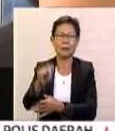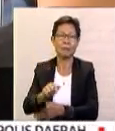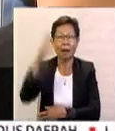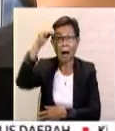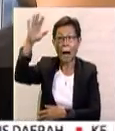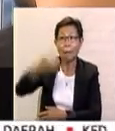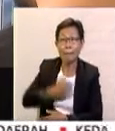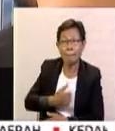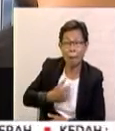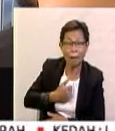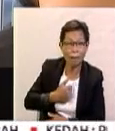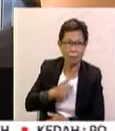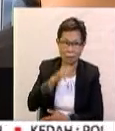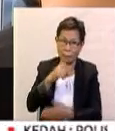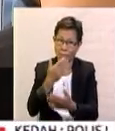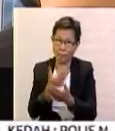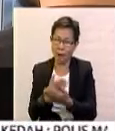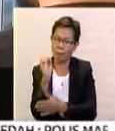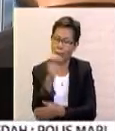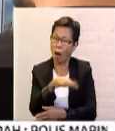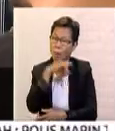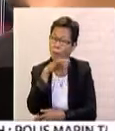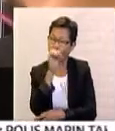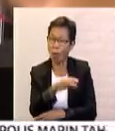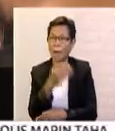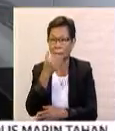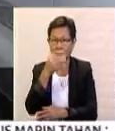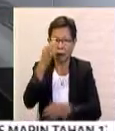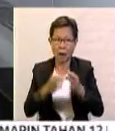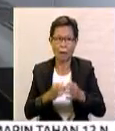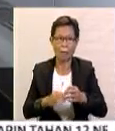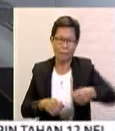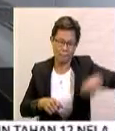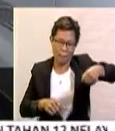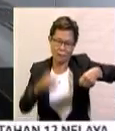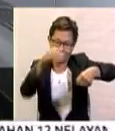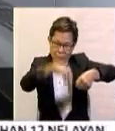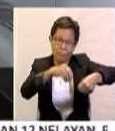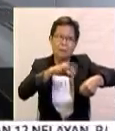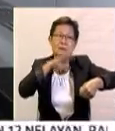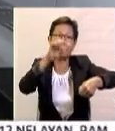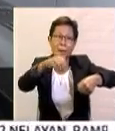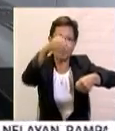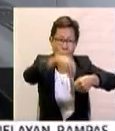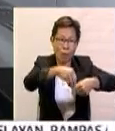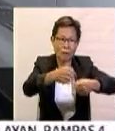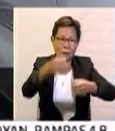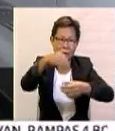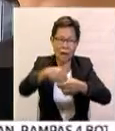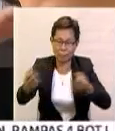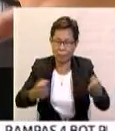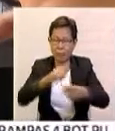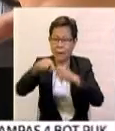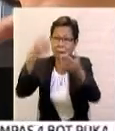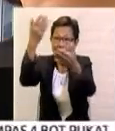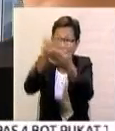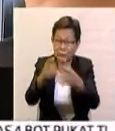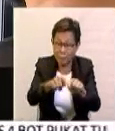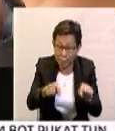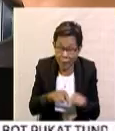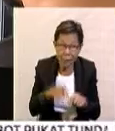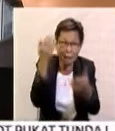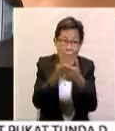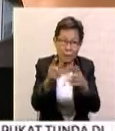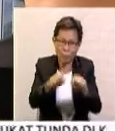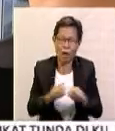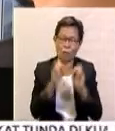Abang, maaf ya. Tak elok abang buang sampah macam ni. Kalau nak buang, abang ambil beg ni, simpan sampah dalam ni dan simpan dalam kereta ataupun bila dah sampai tempat sepatutnya,